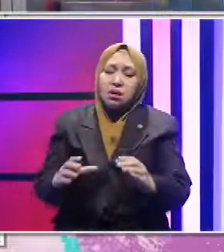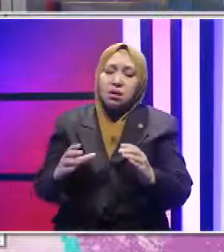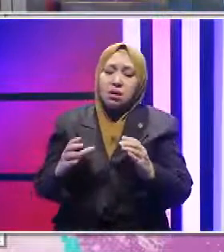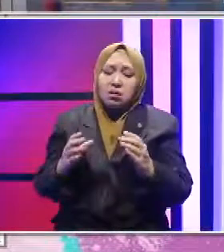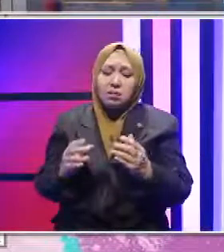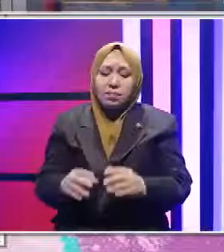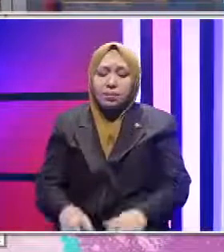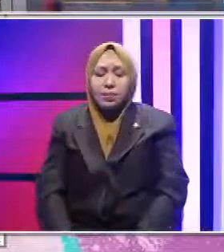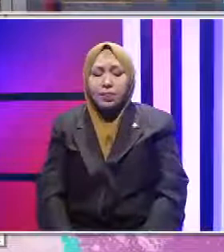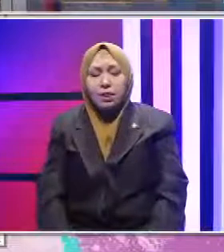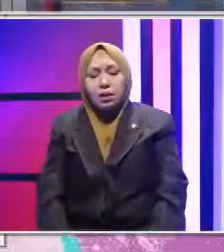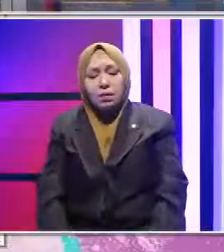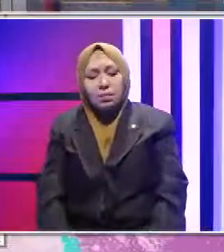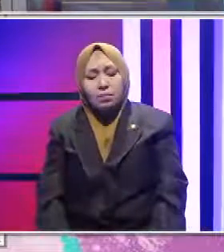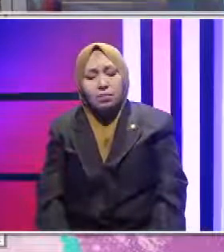تفعلون